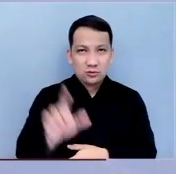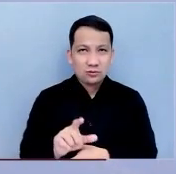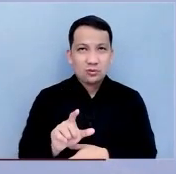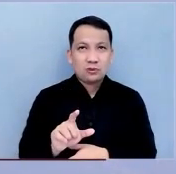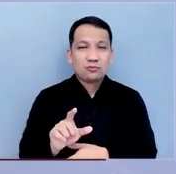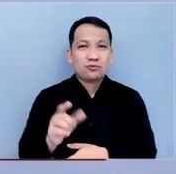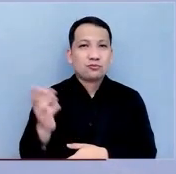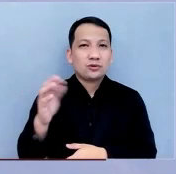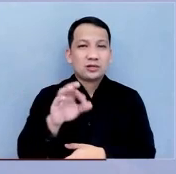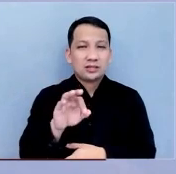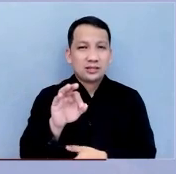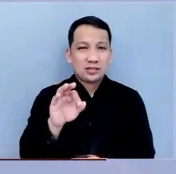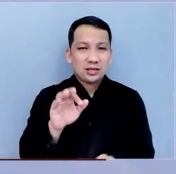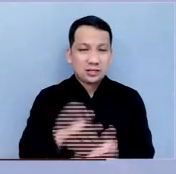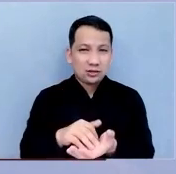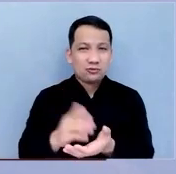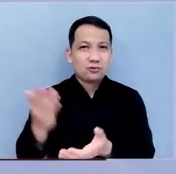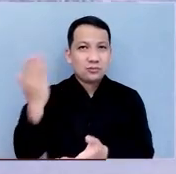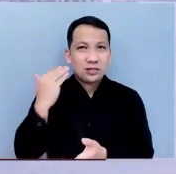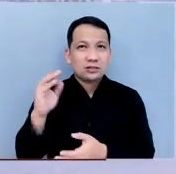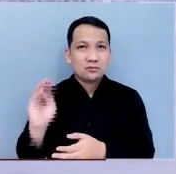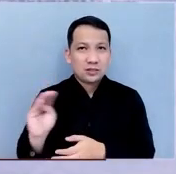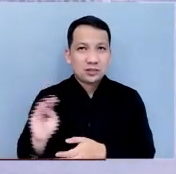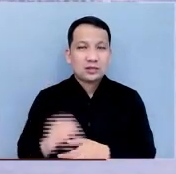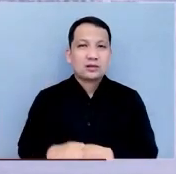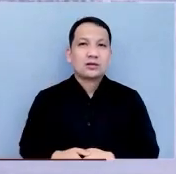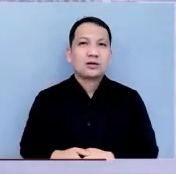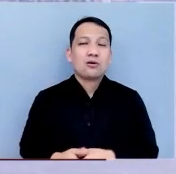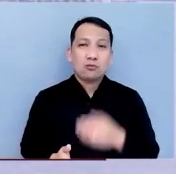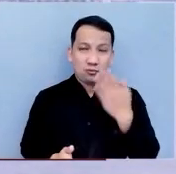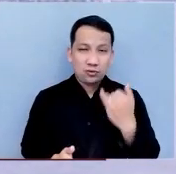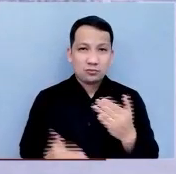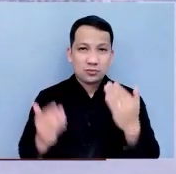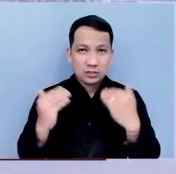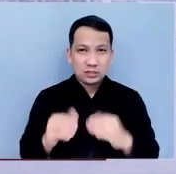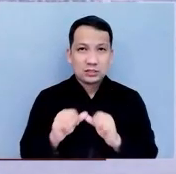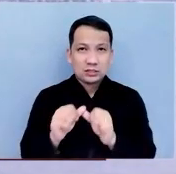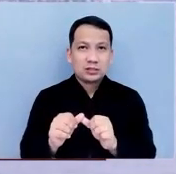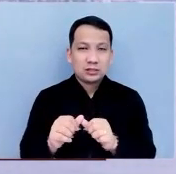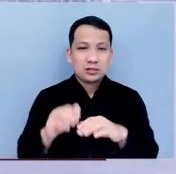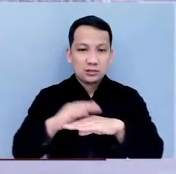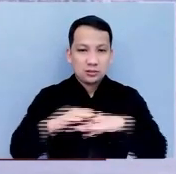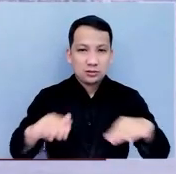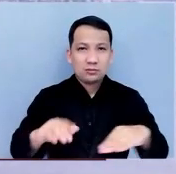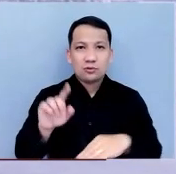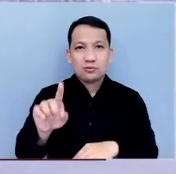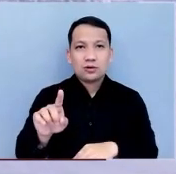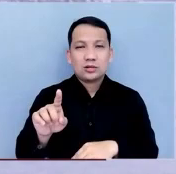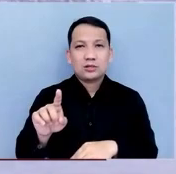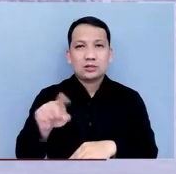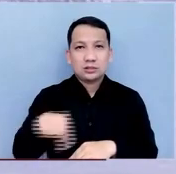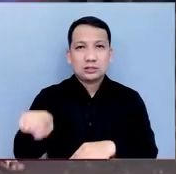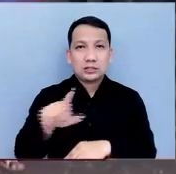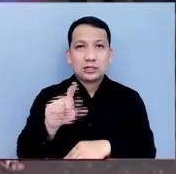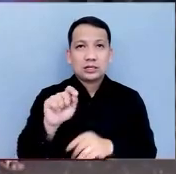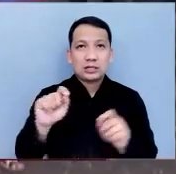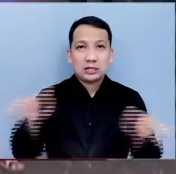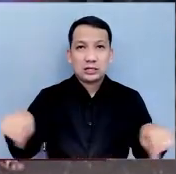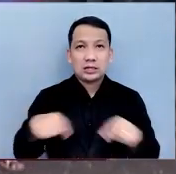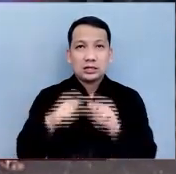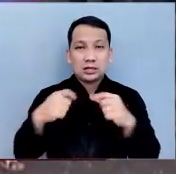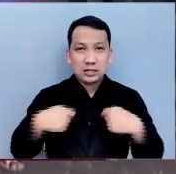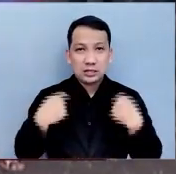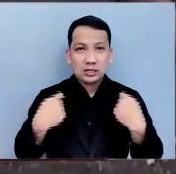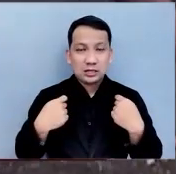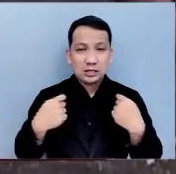higit 9,000 tonelada noong Lunes. Bunsod nito, nananatili pa rin sa Alert Level 1 ang status ng Taal Volcano. Sabi naman